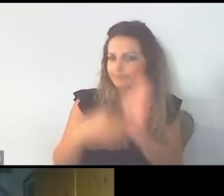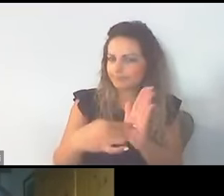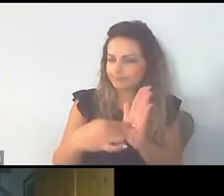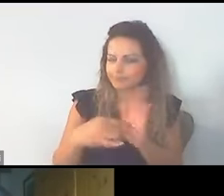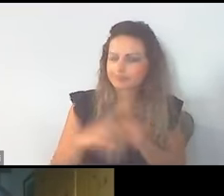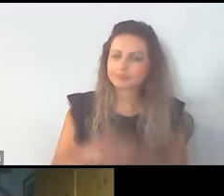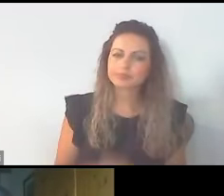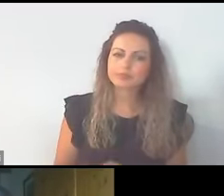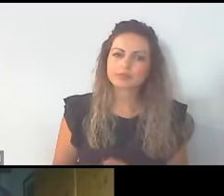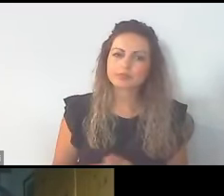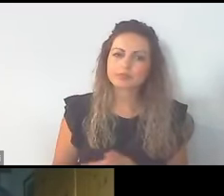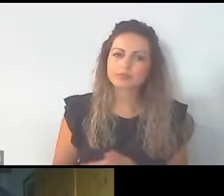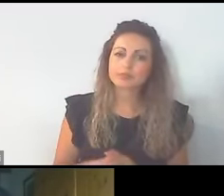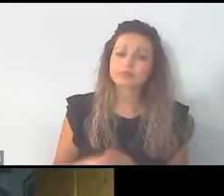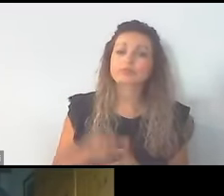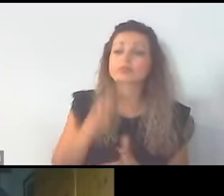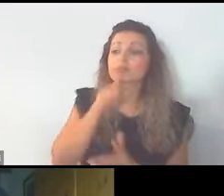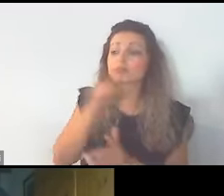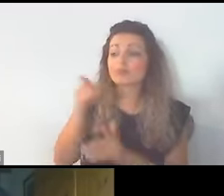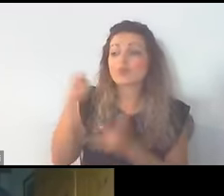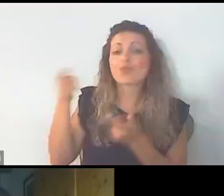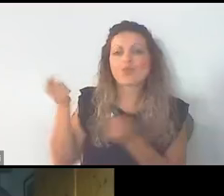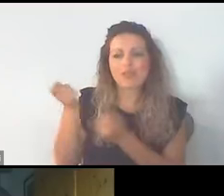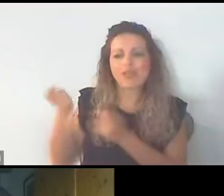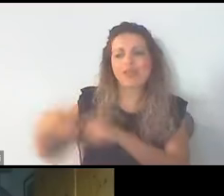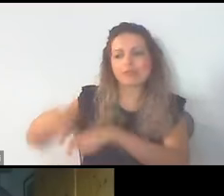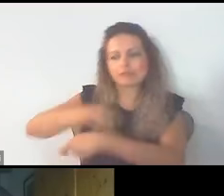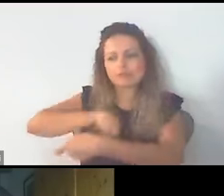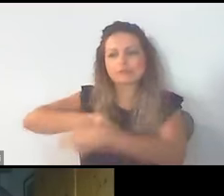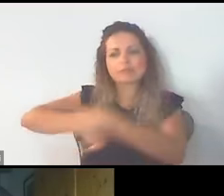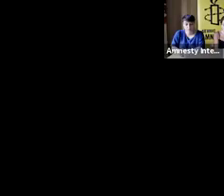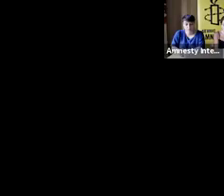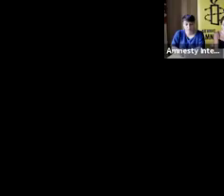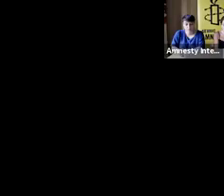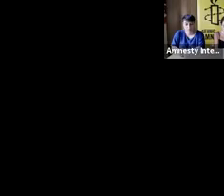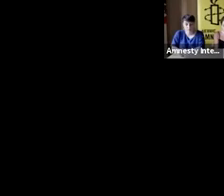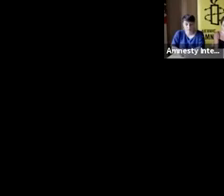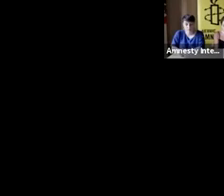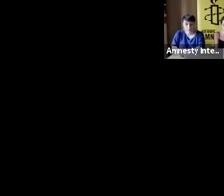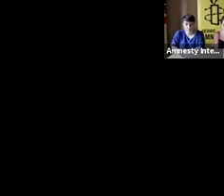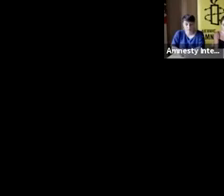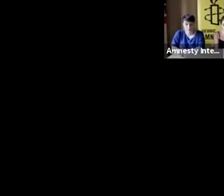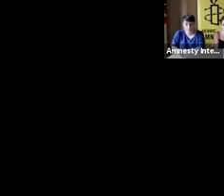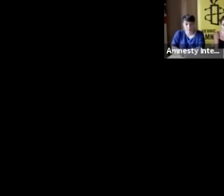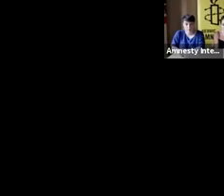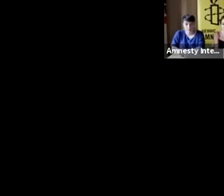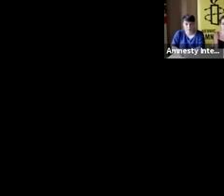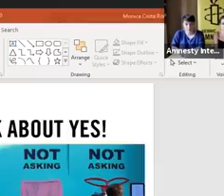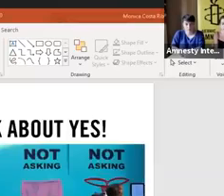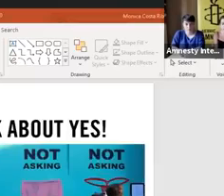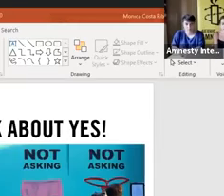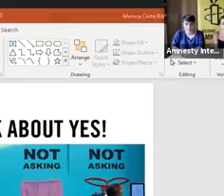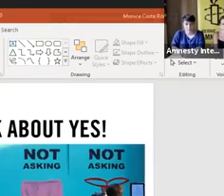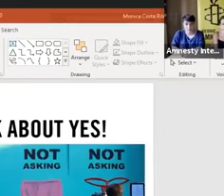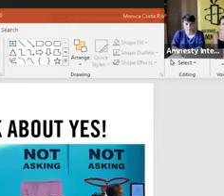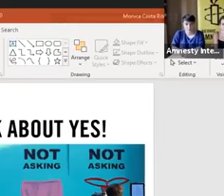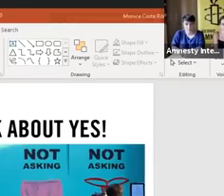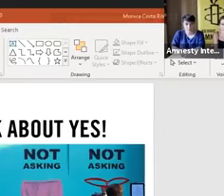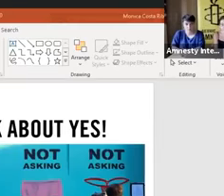και που οδήγησε στις επιτυχίες που αναφέρθηκαν και η Ειρήνη και η Καταρίνα προηγουμένως.